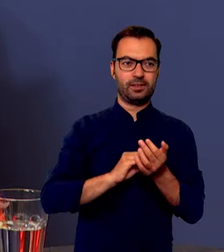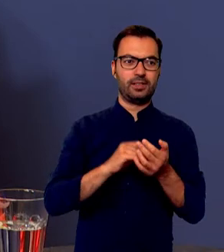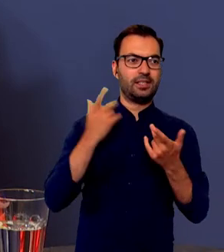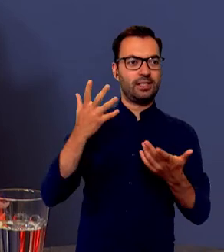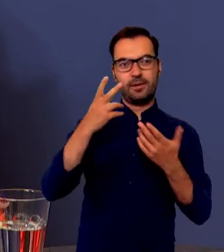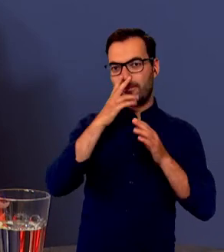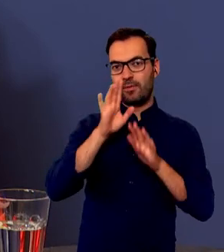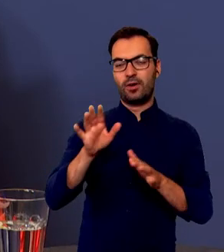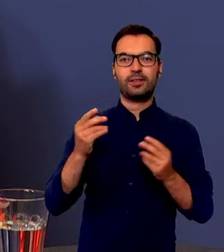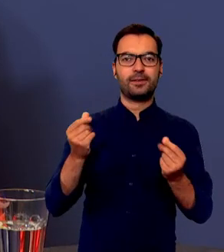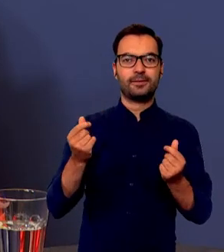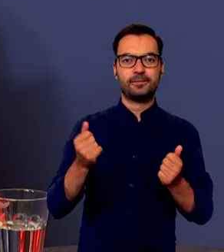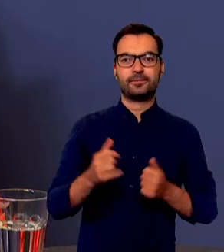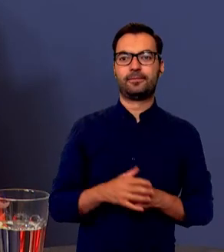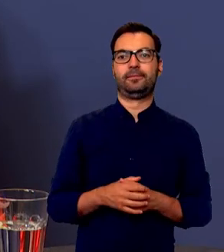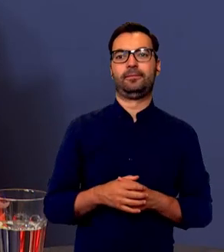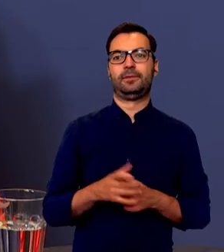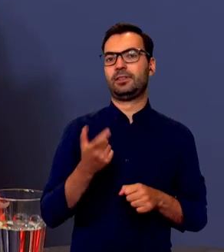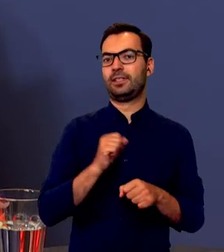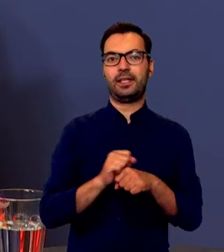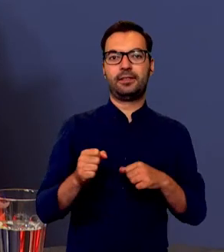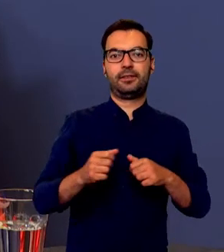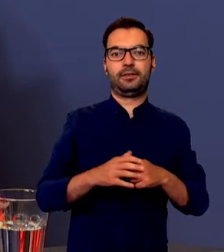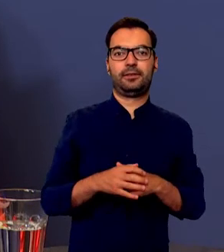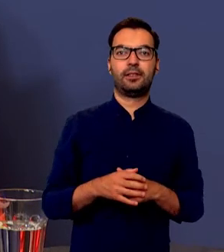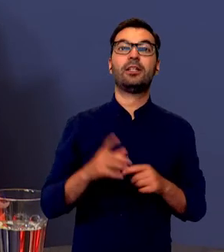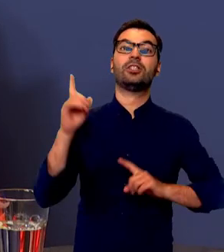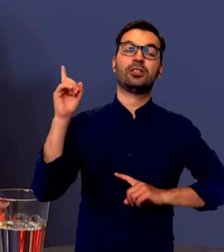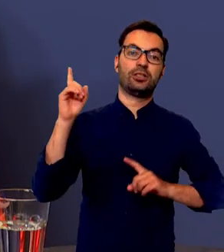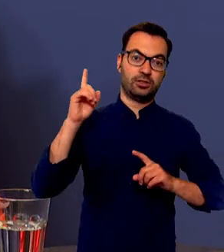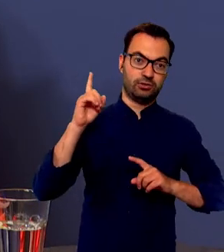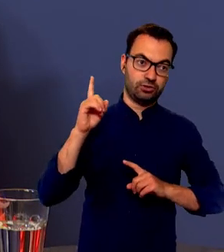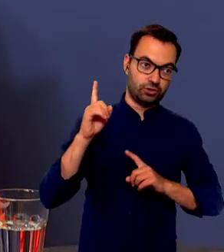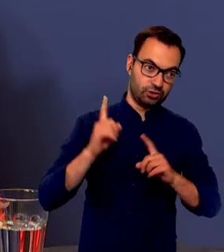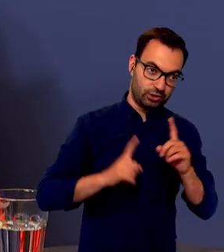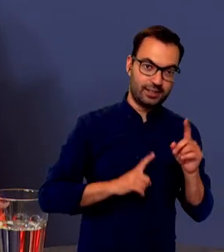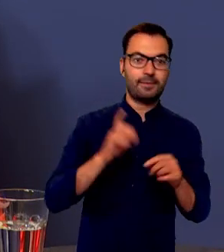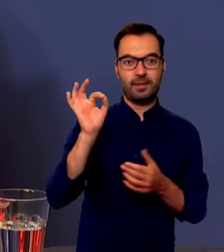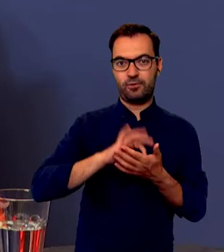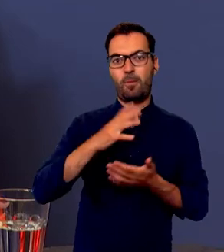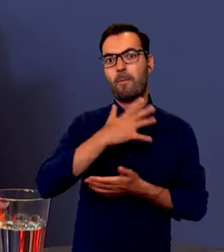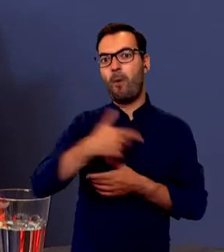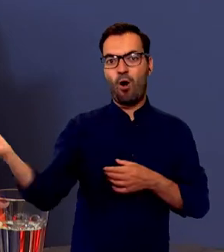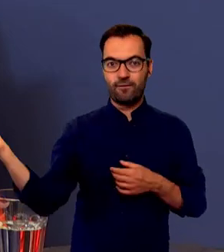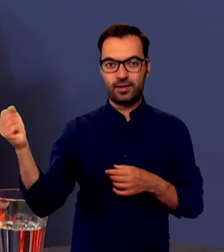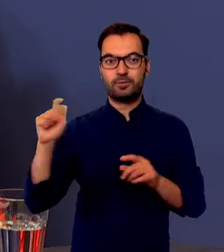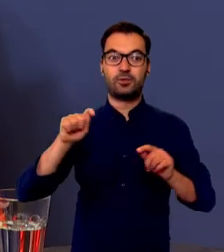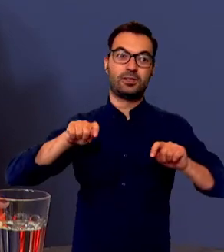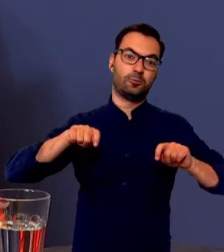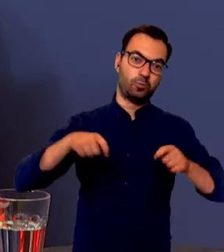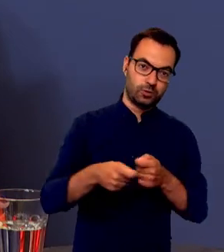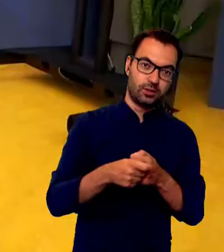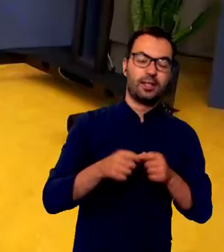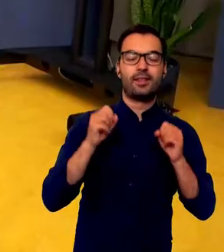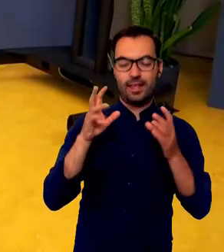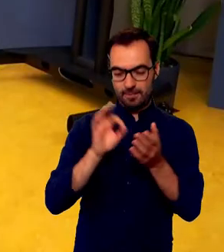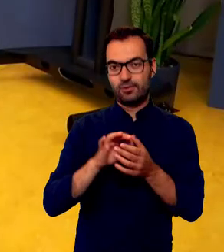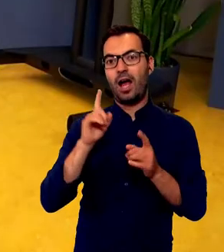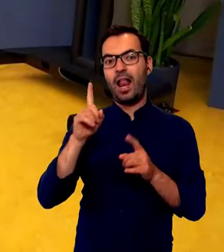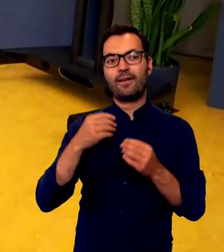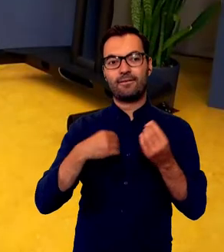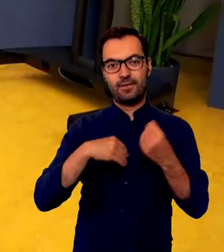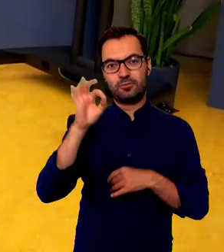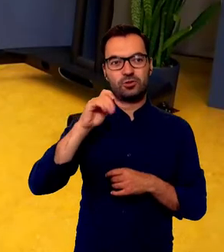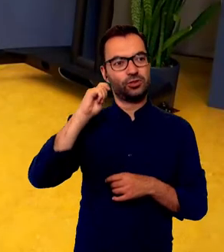chyba pokazać, że to nie jest tylko, że zdarzają się przykłady, czy przypadki porwania, czy przypadki zmuszania do czegoś. Ale że